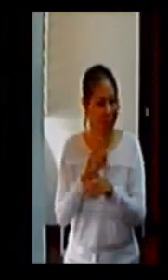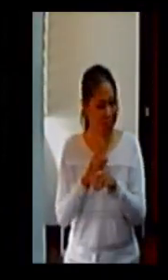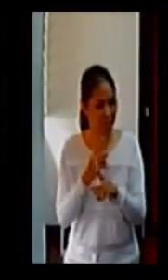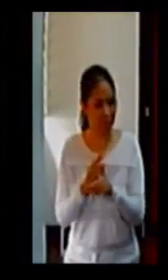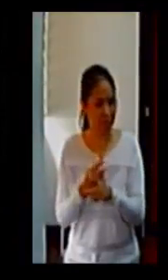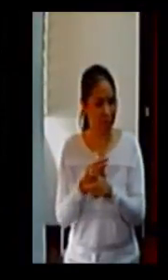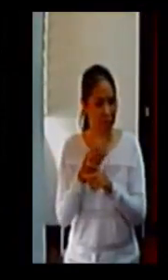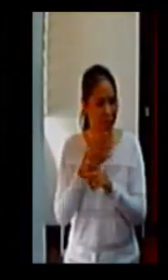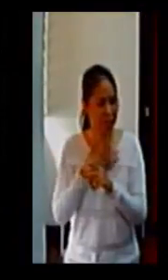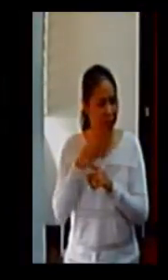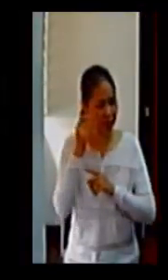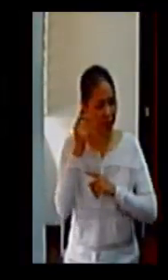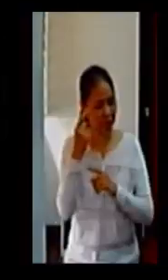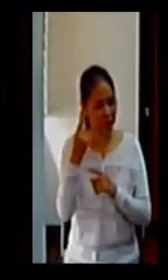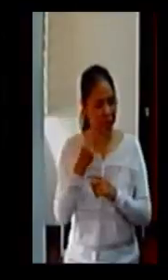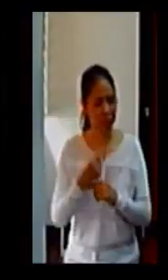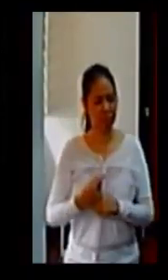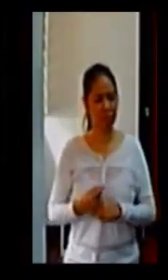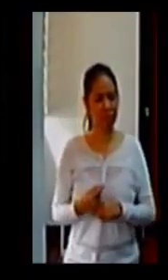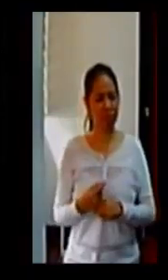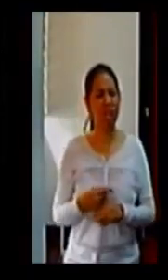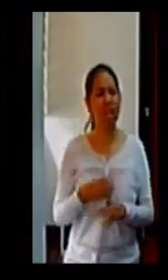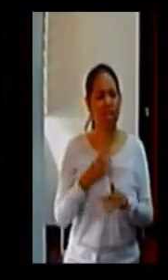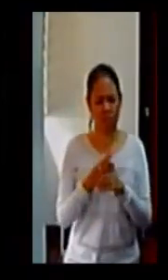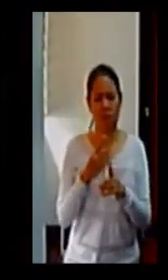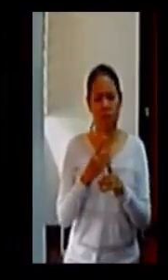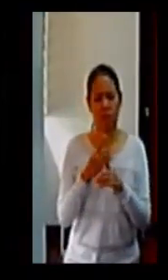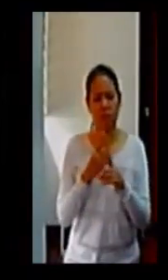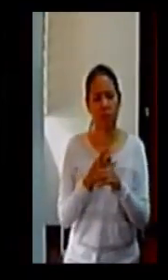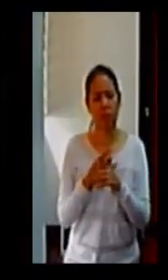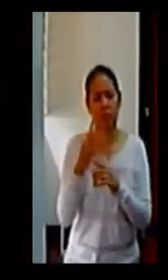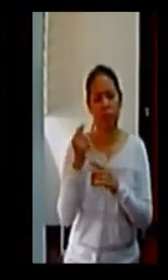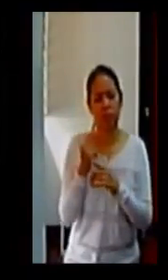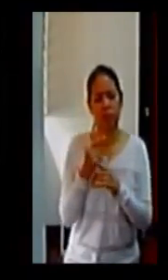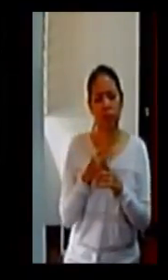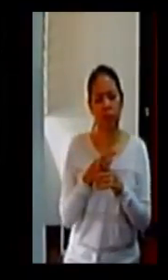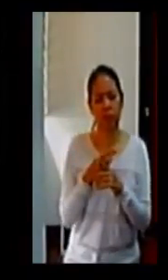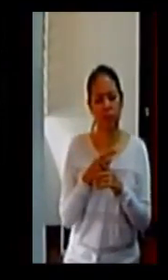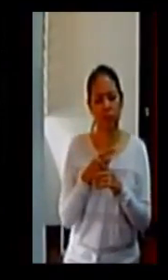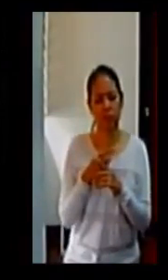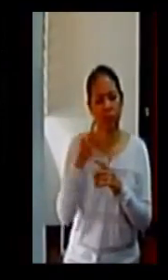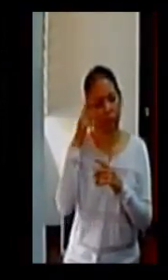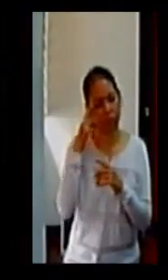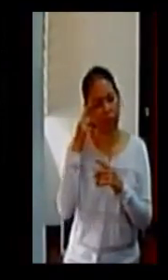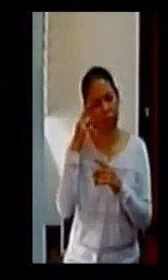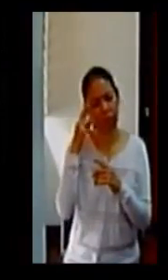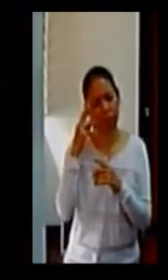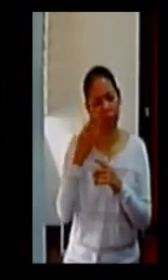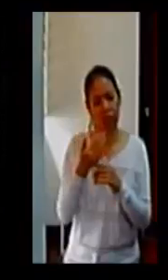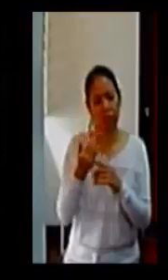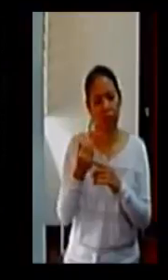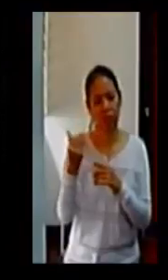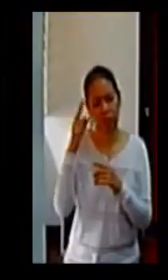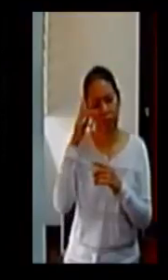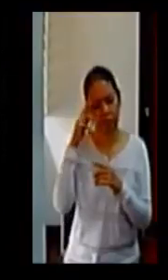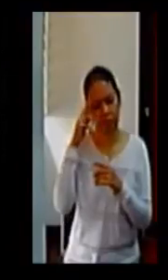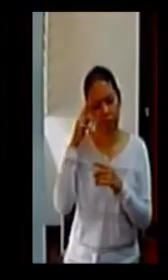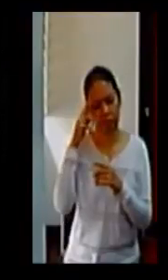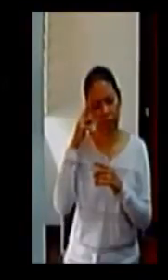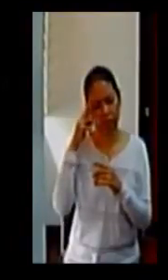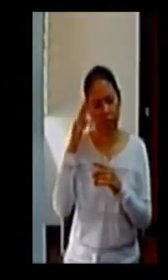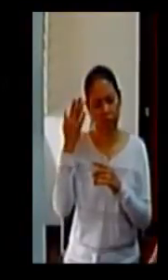testimonyo? Tama po yung analysis niyo, ma'am. Yan yung mga iba na mga dahilan kung baka kasi hindi na ma-trace kung kailan ka